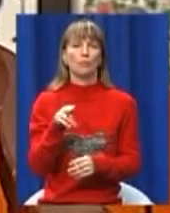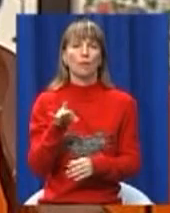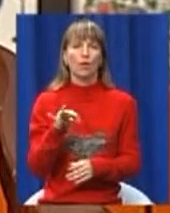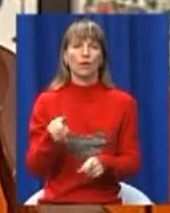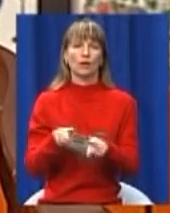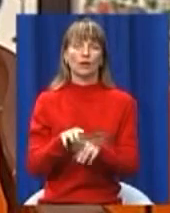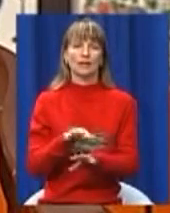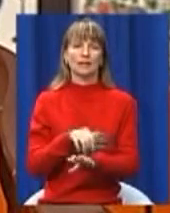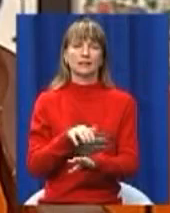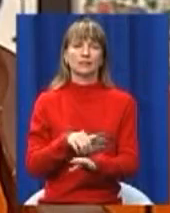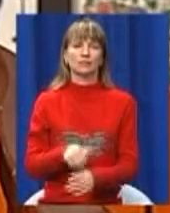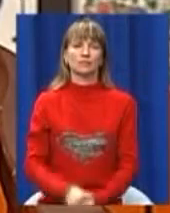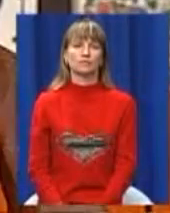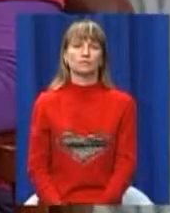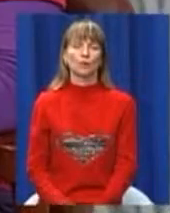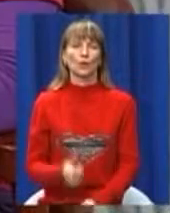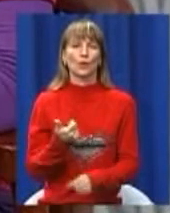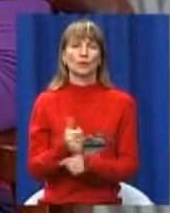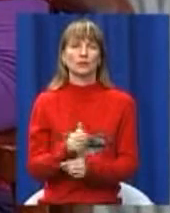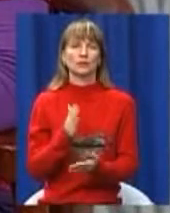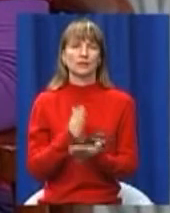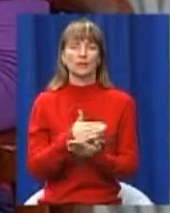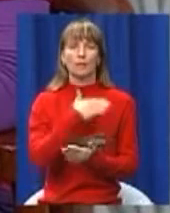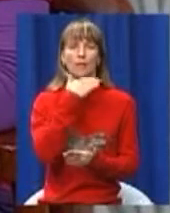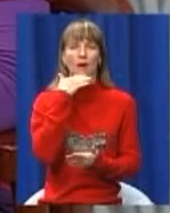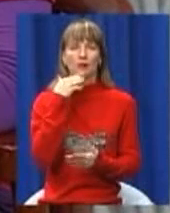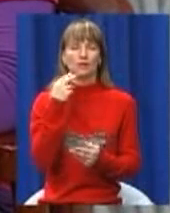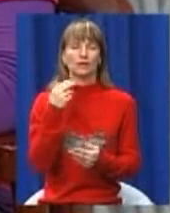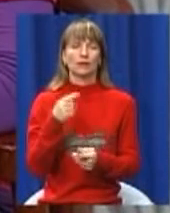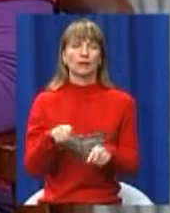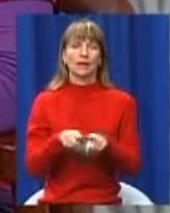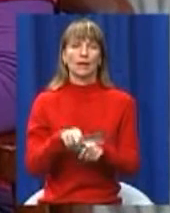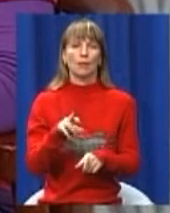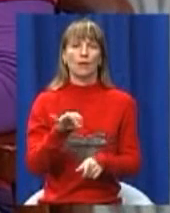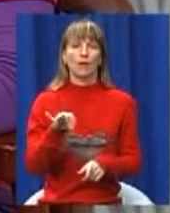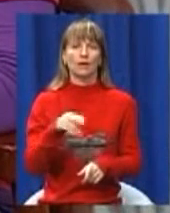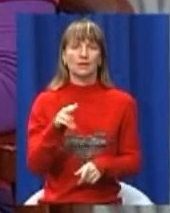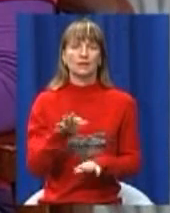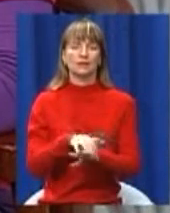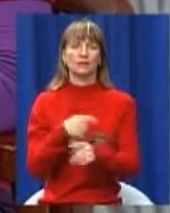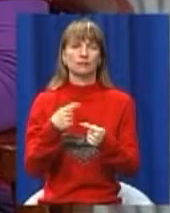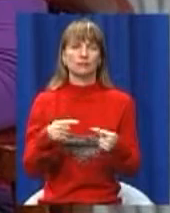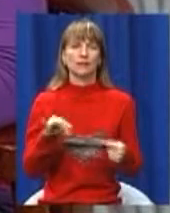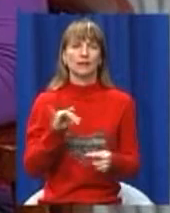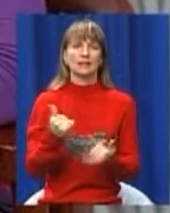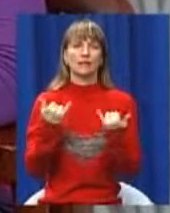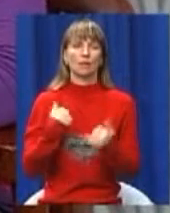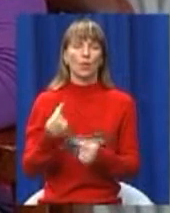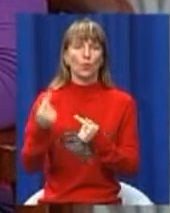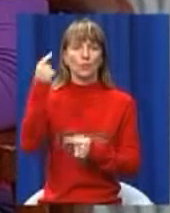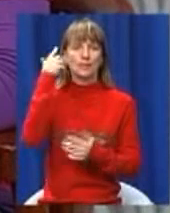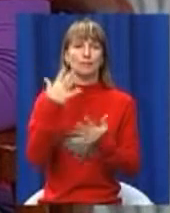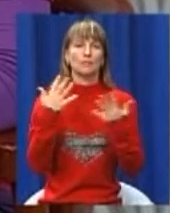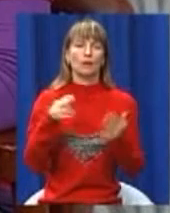кицьку? Ні. Дуже існує багато, безліч таких порід кицьок різноманітних, і сьогодні ми